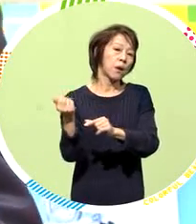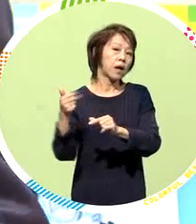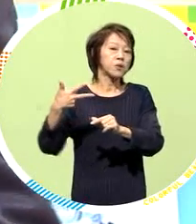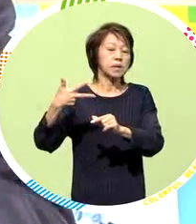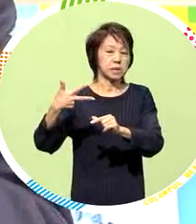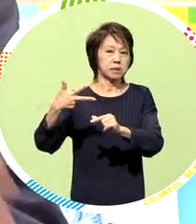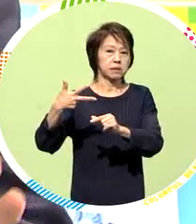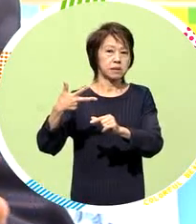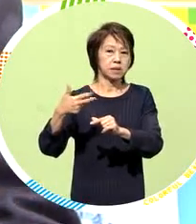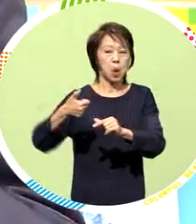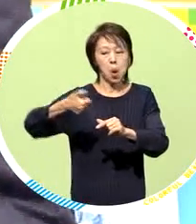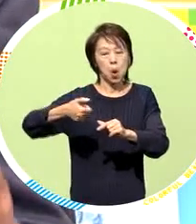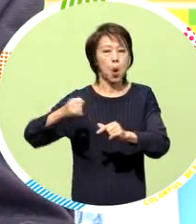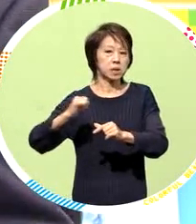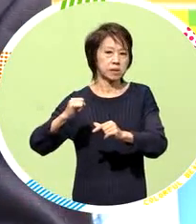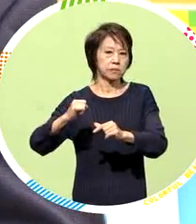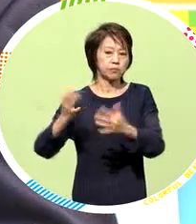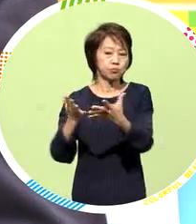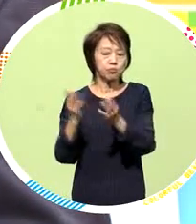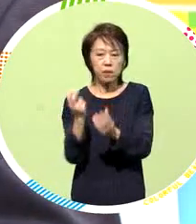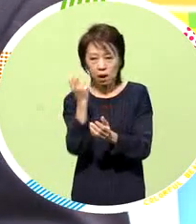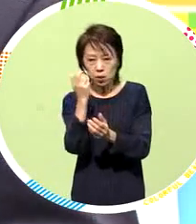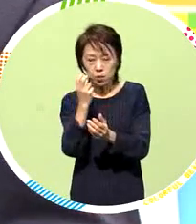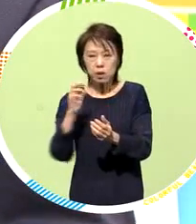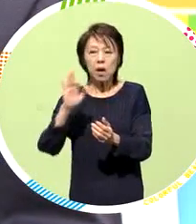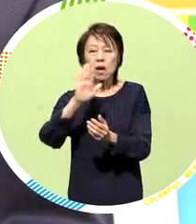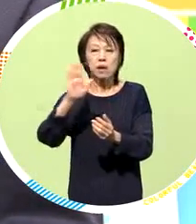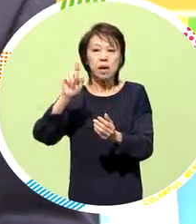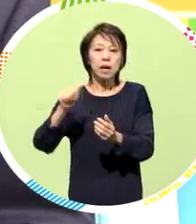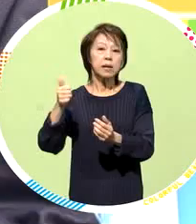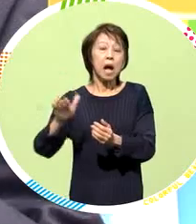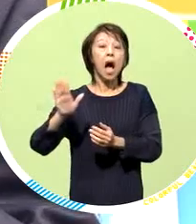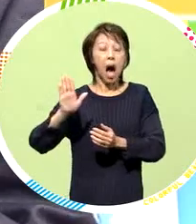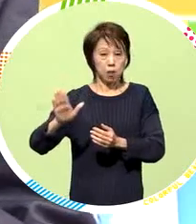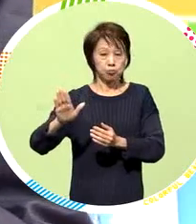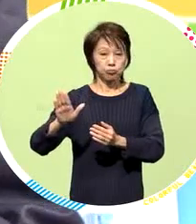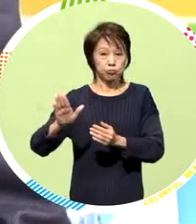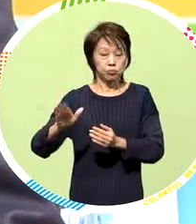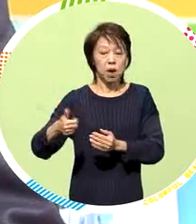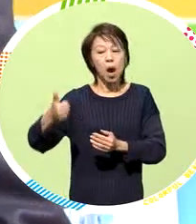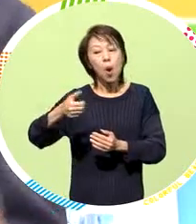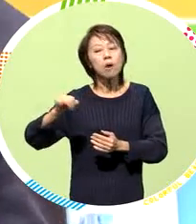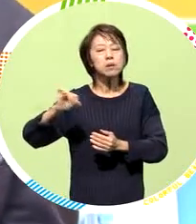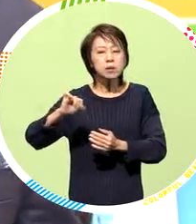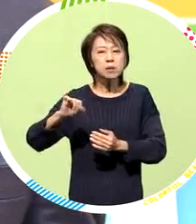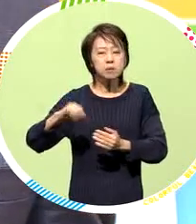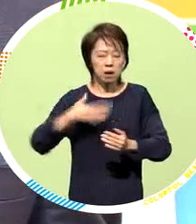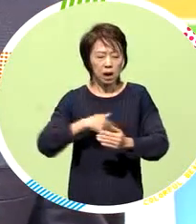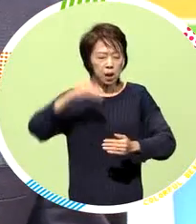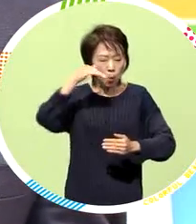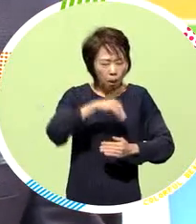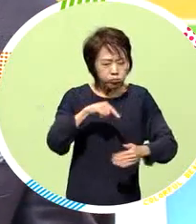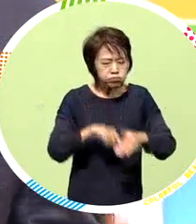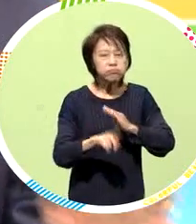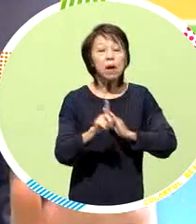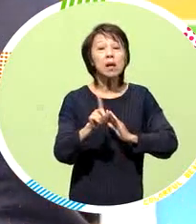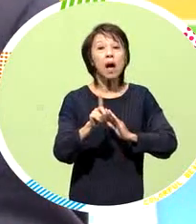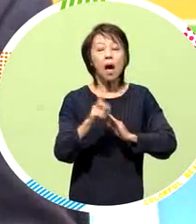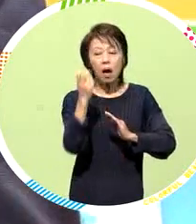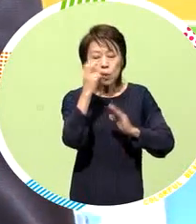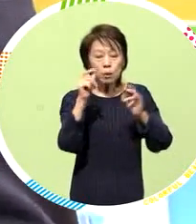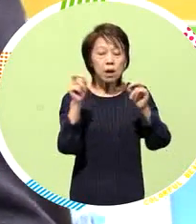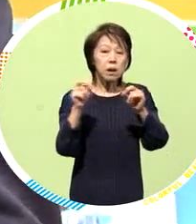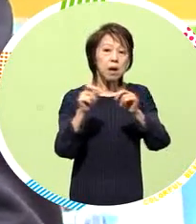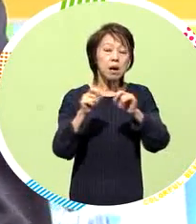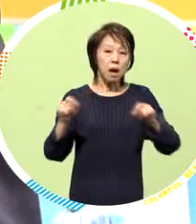のですね老人たちを教唆したデータがあるんですねその時に老人がどうすればグッド悪くなるか調査した